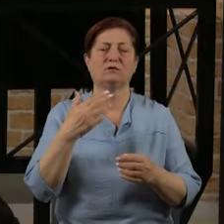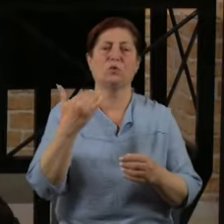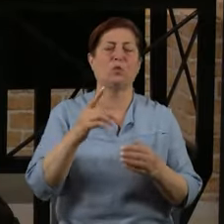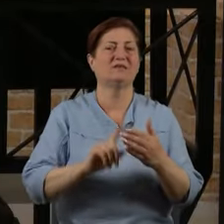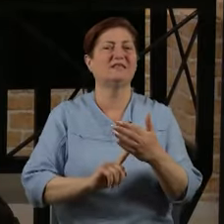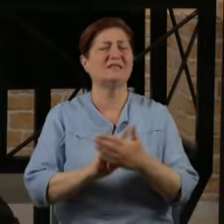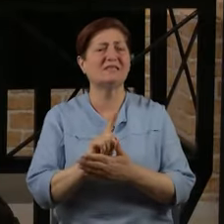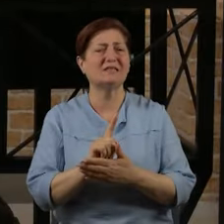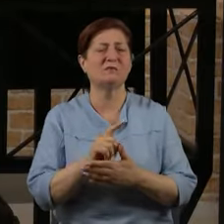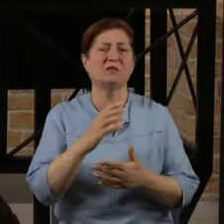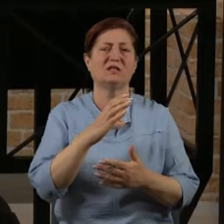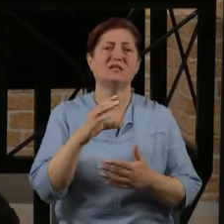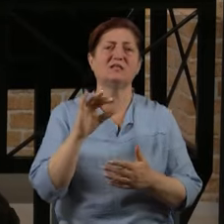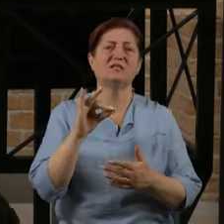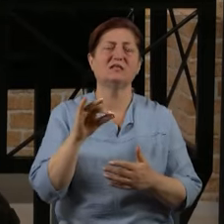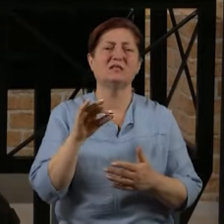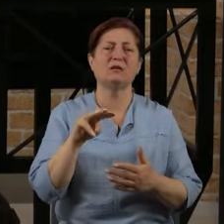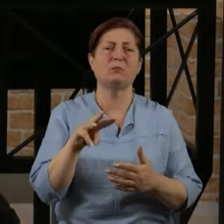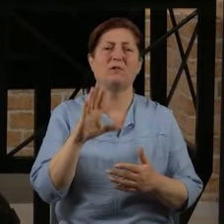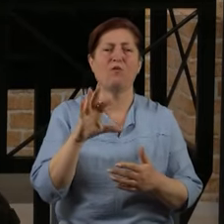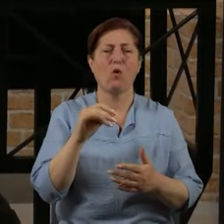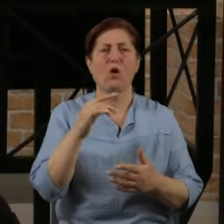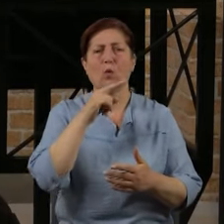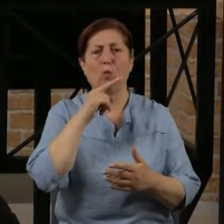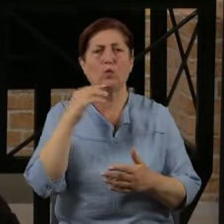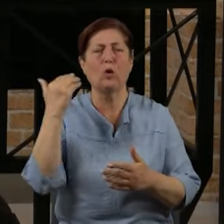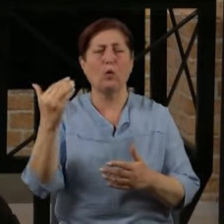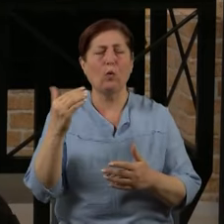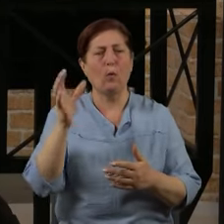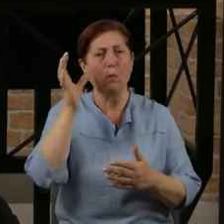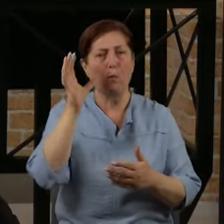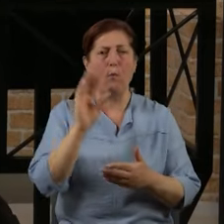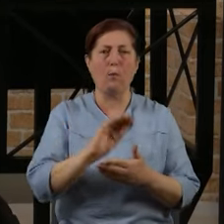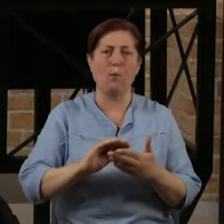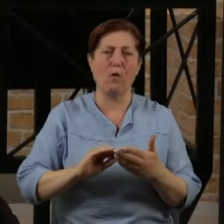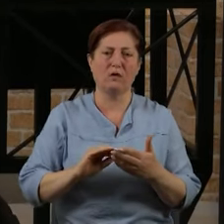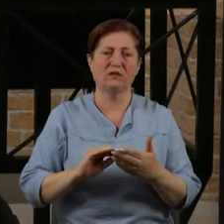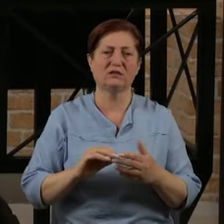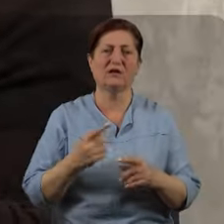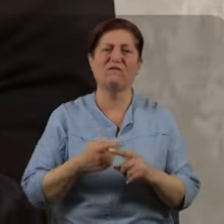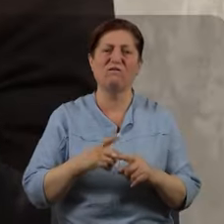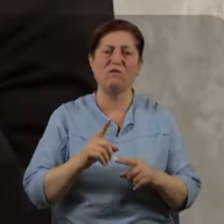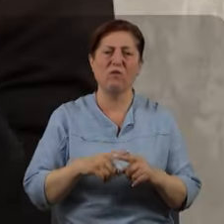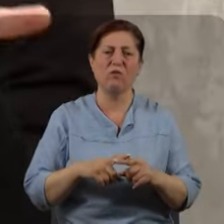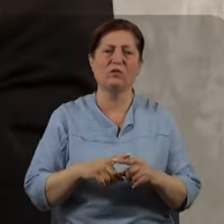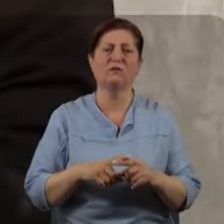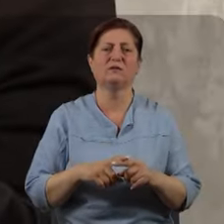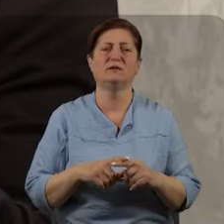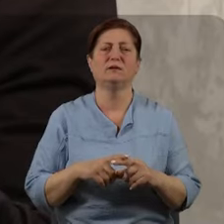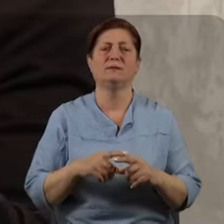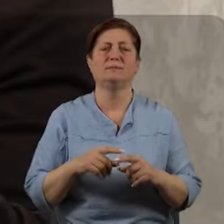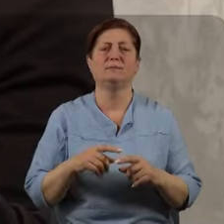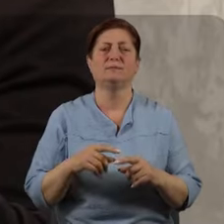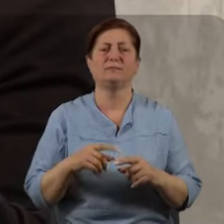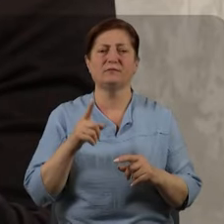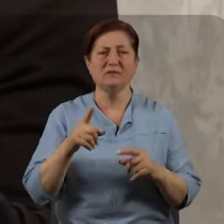այդ սիմվոլիստական ռուսական սիմվոլիստական պոեզիայի ազդեցությունը, ինչու, որովհետև բլոկի, Ախմատովայի եւ այլ